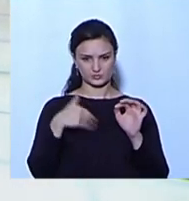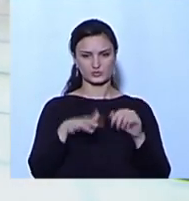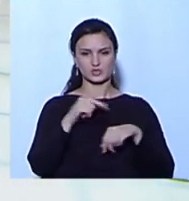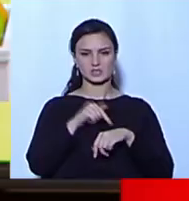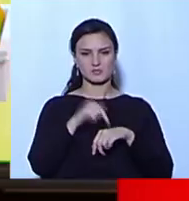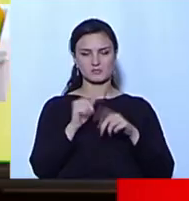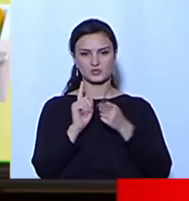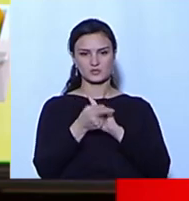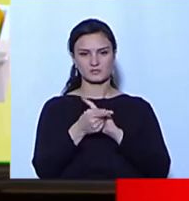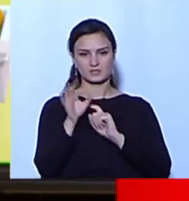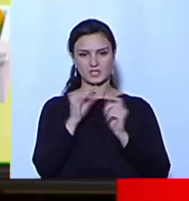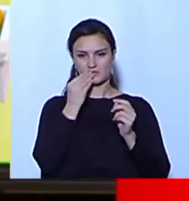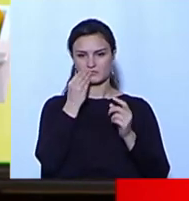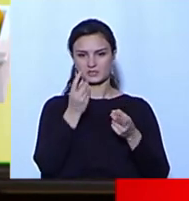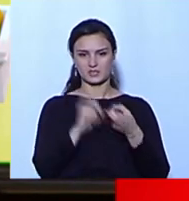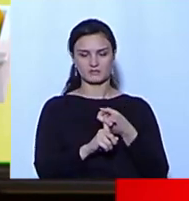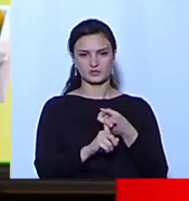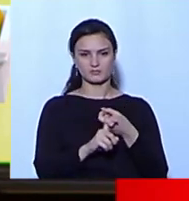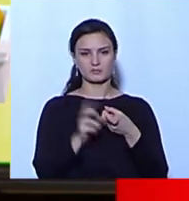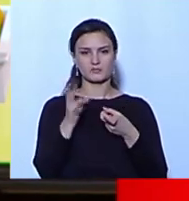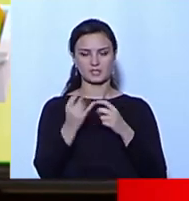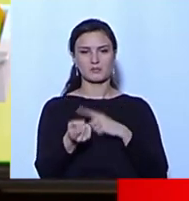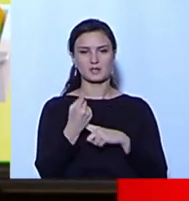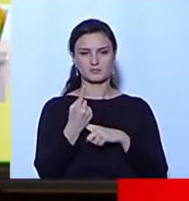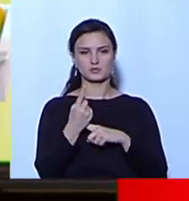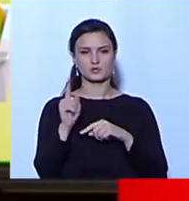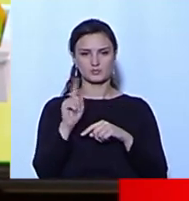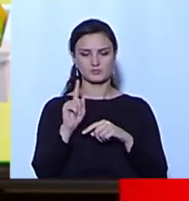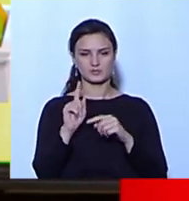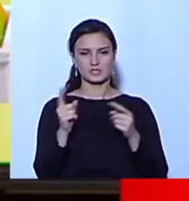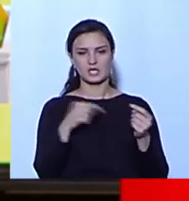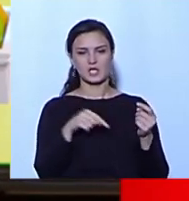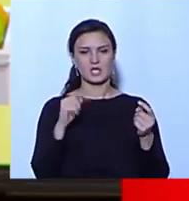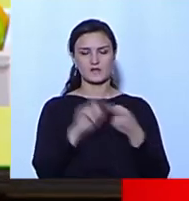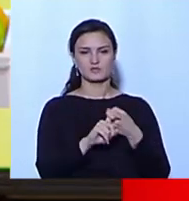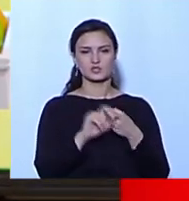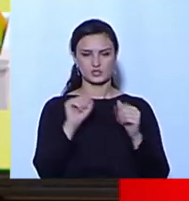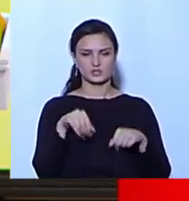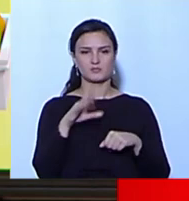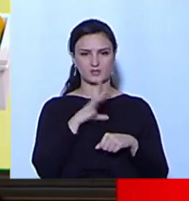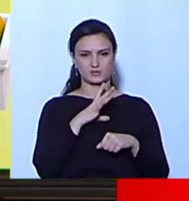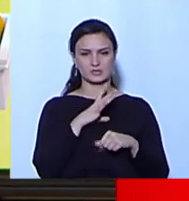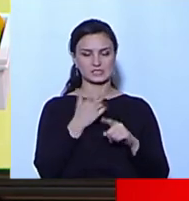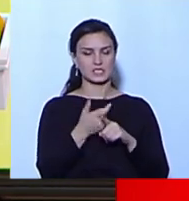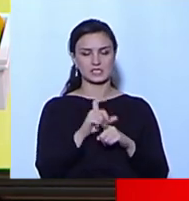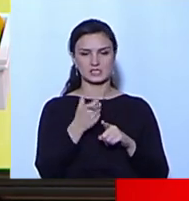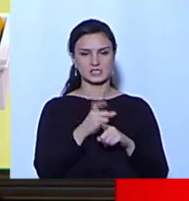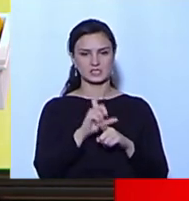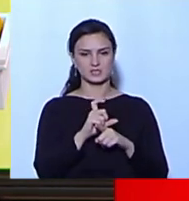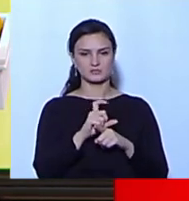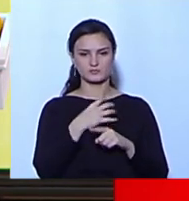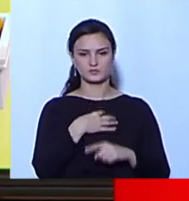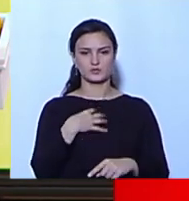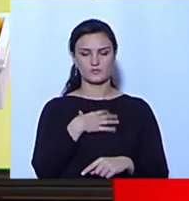შეგრძნებების შეცვლაზე დაკავშირებული კვება, მაგრამ აღმოჩნდა რომ კავშირი შეიძლება იყოს ძალიან